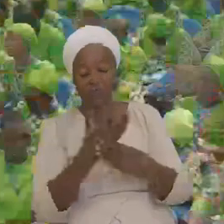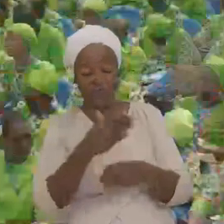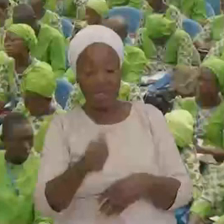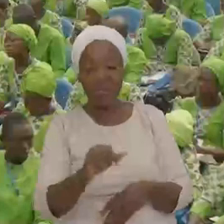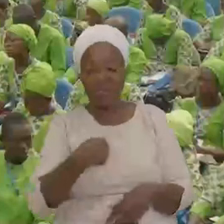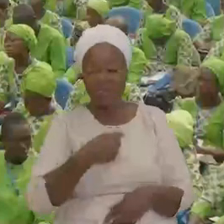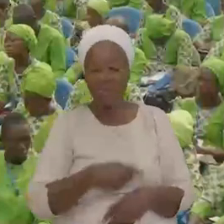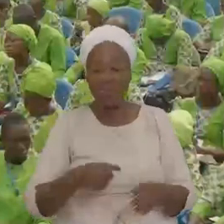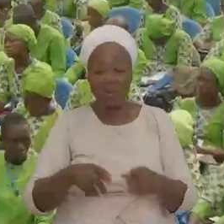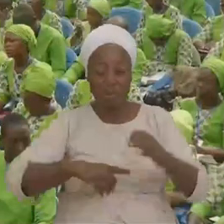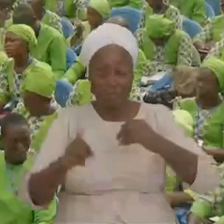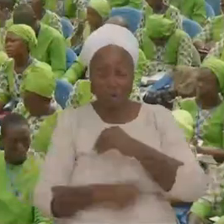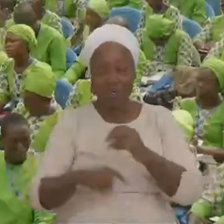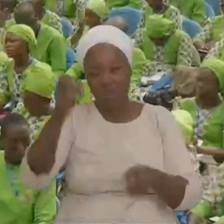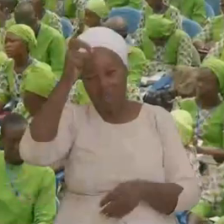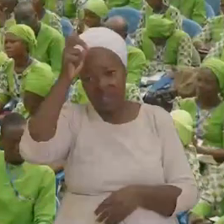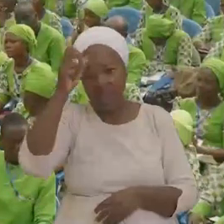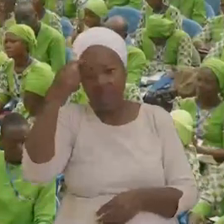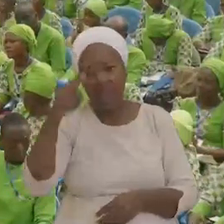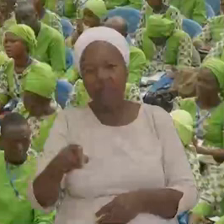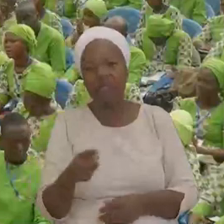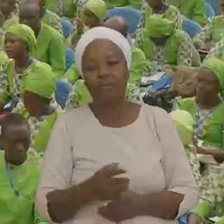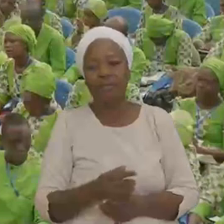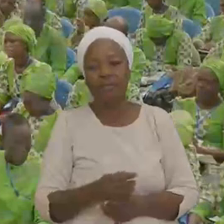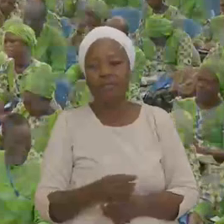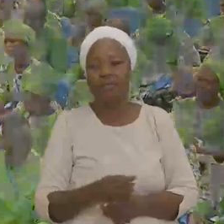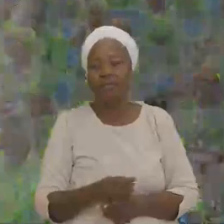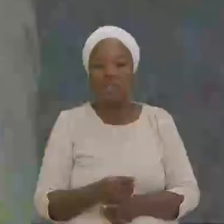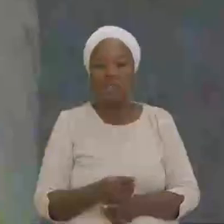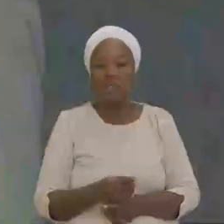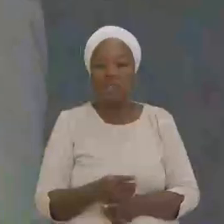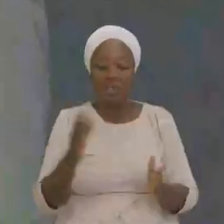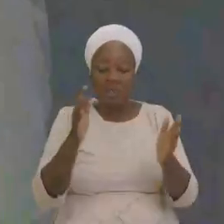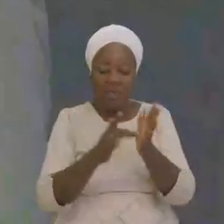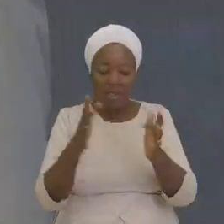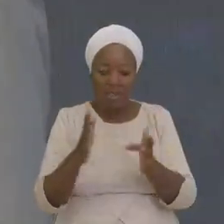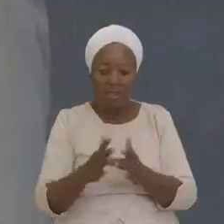le Seigneur dira, ne t'en fais pas, n'ouvre la porte, je vais régler son compte.